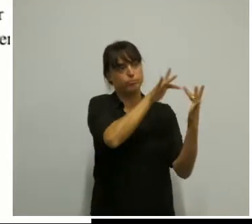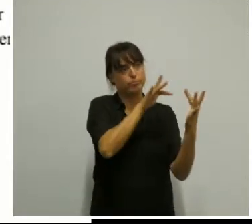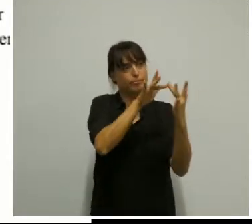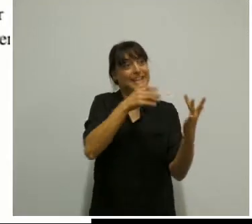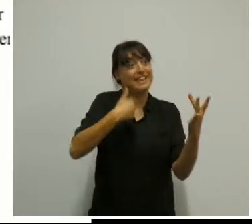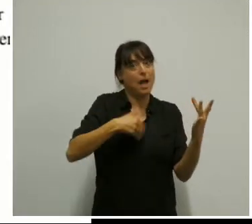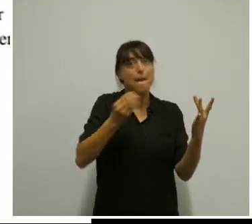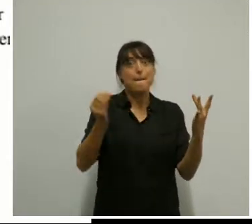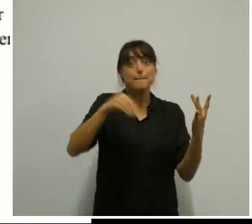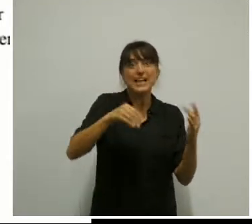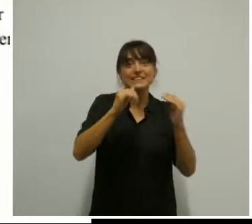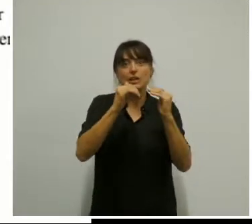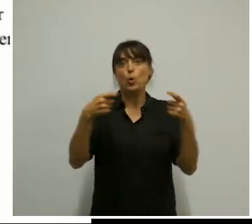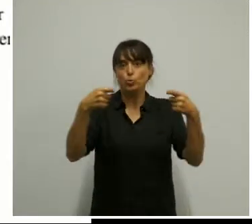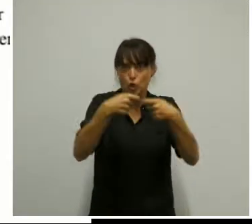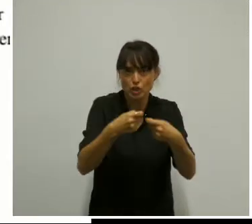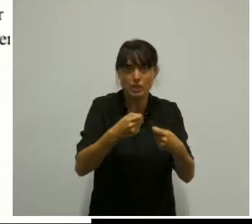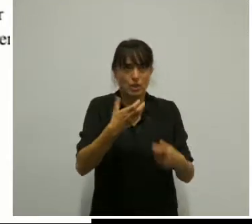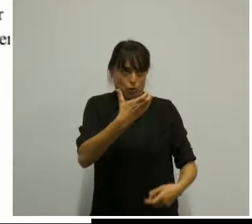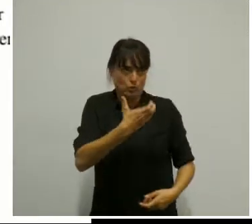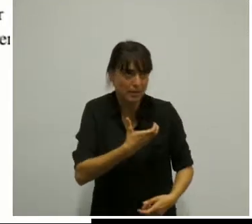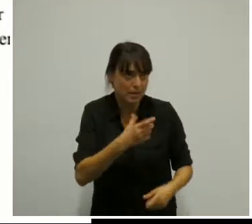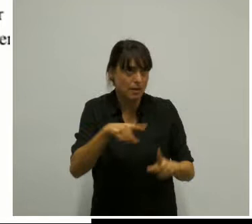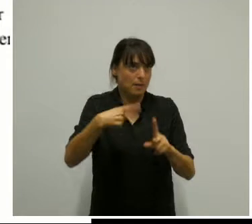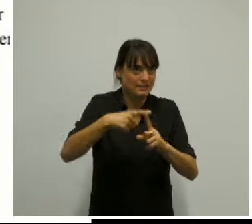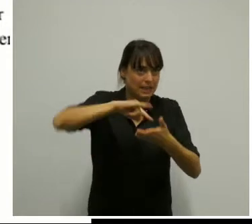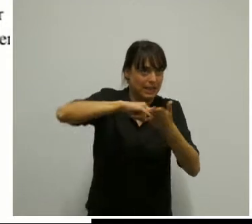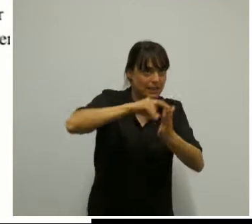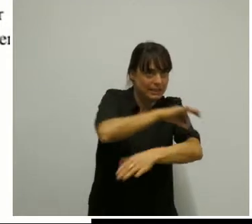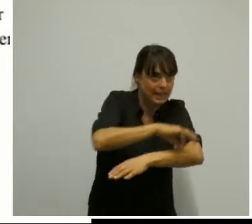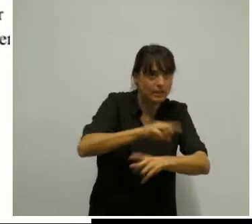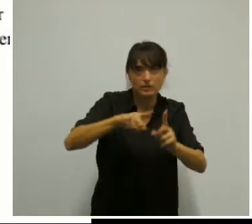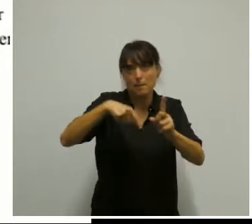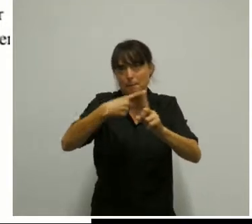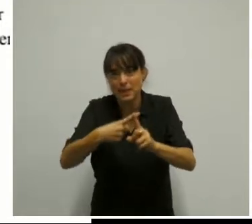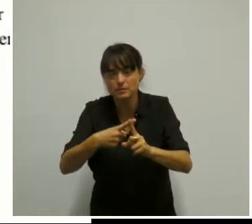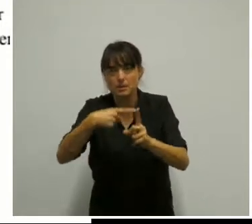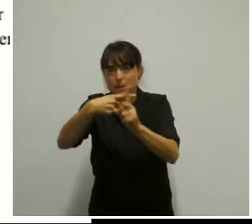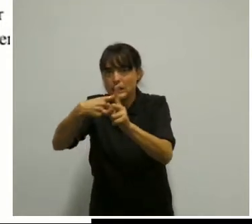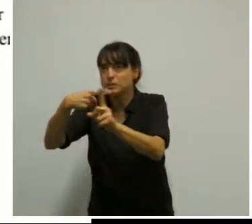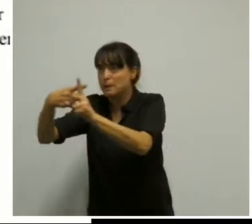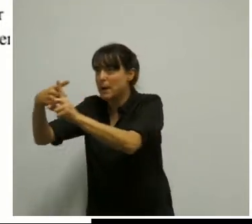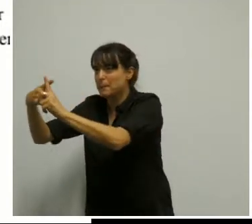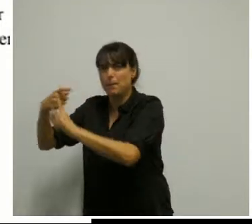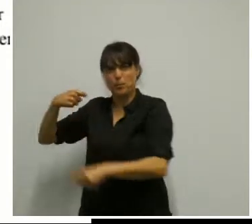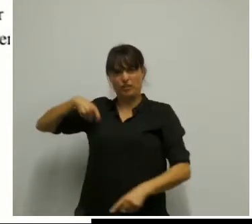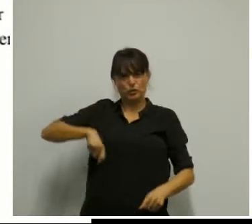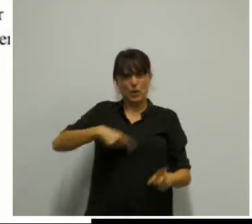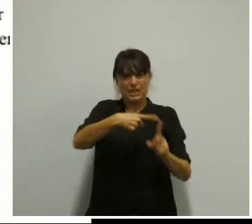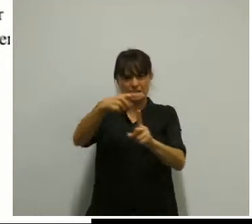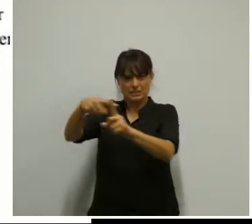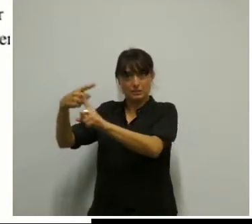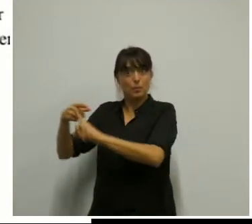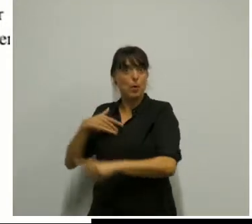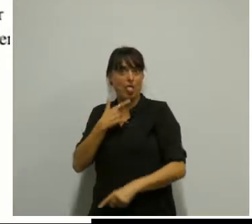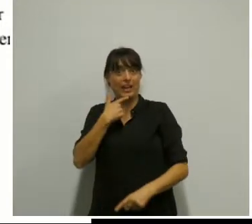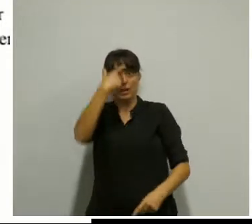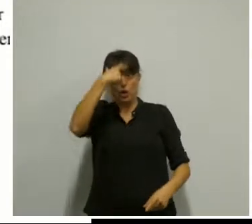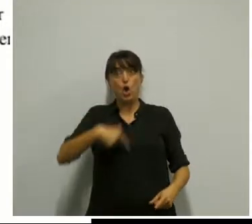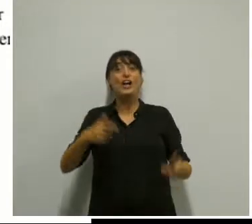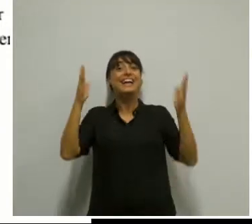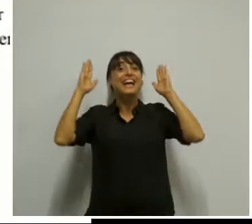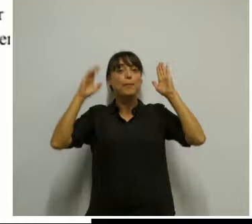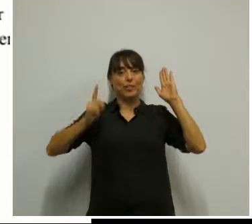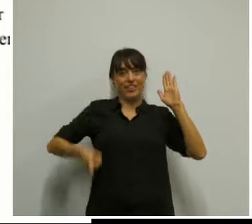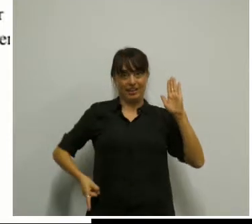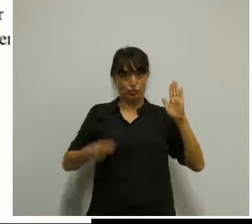treballar amb entitats del consorci, amb gent que venia a dinamitzar, amb els arquitectes que venien a plantejar, tot això és una feina molt interessant i